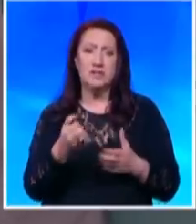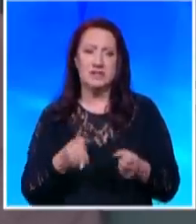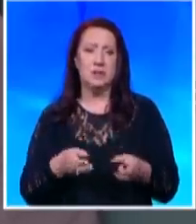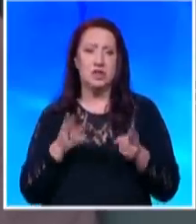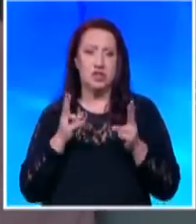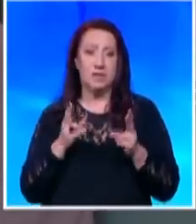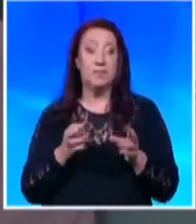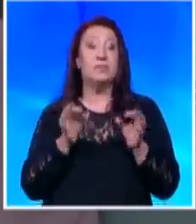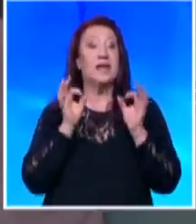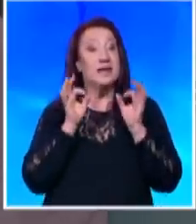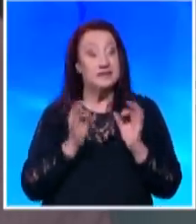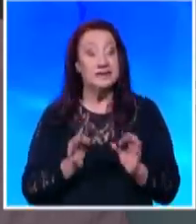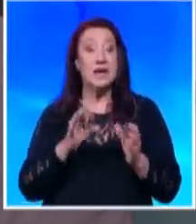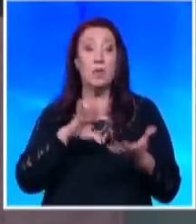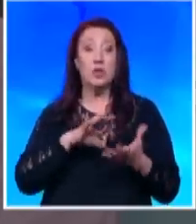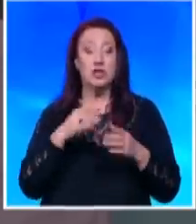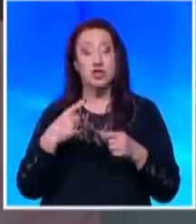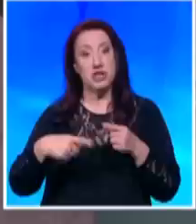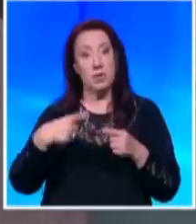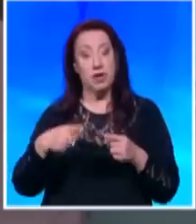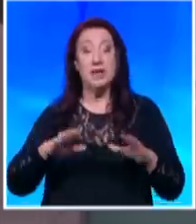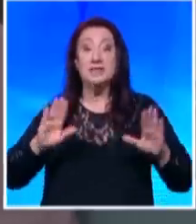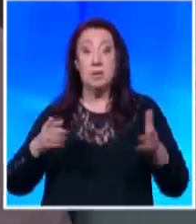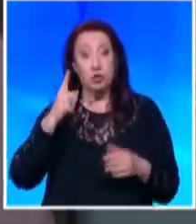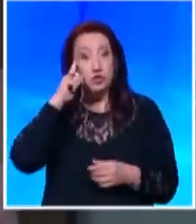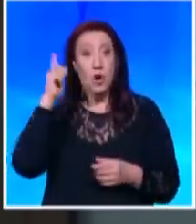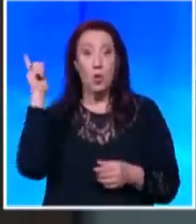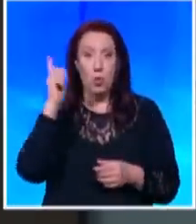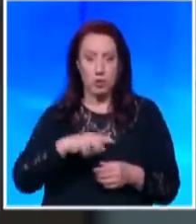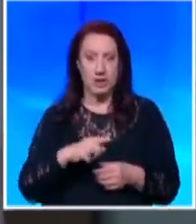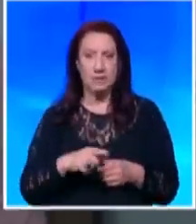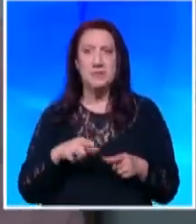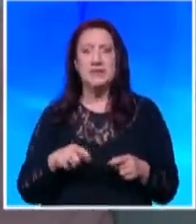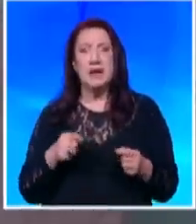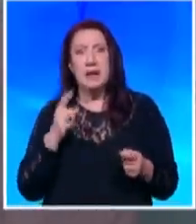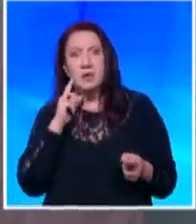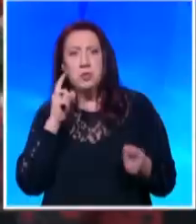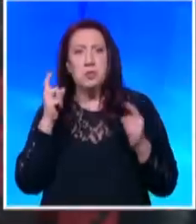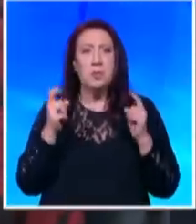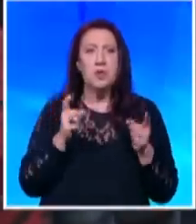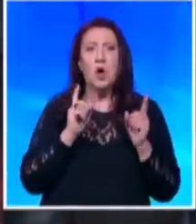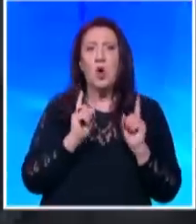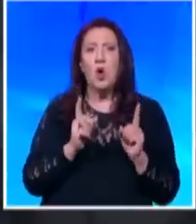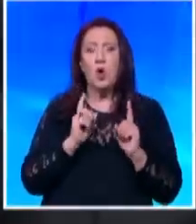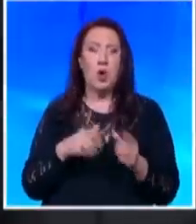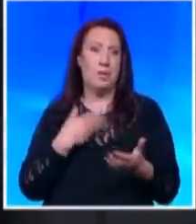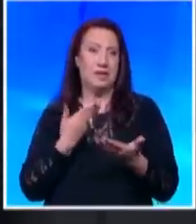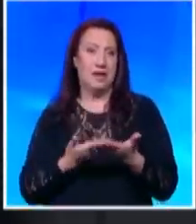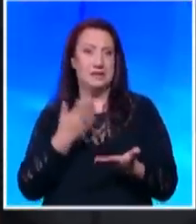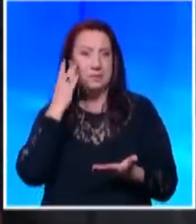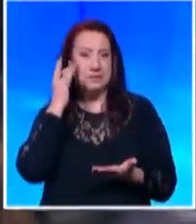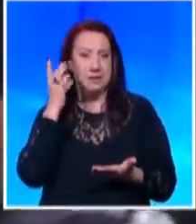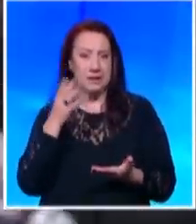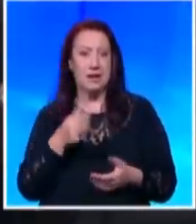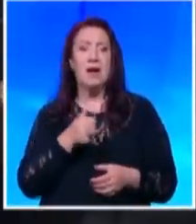се случи утре или поне ще започне да се случва. Защото сега сме малко сферата все още наистина на хипотезите. БСП повториха